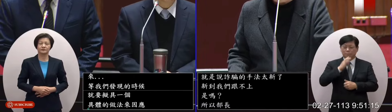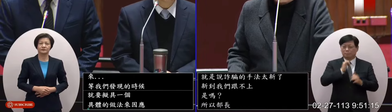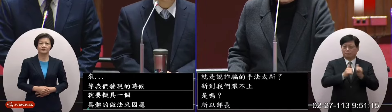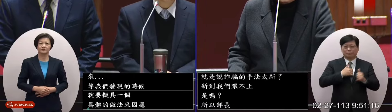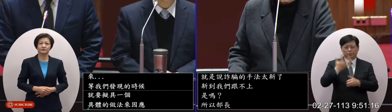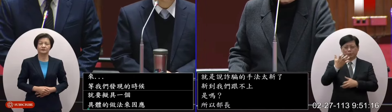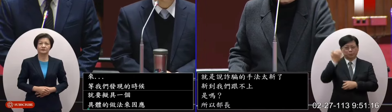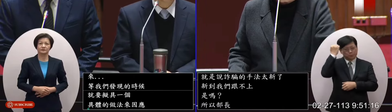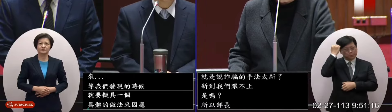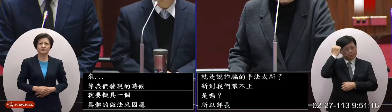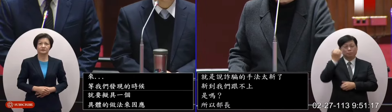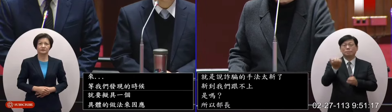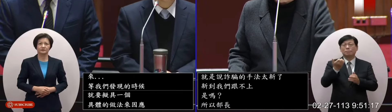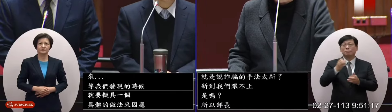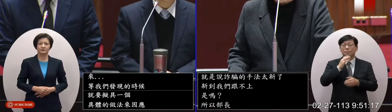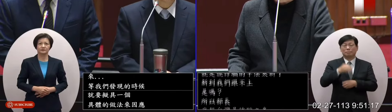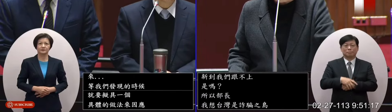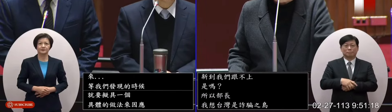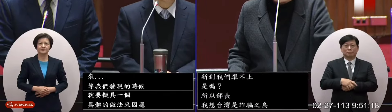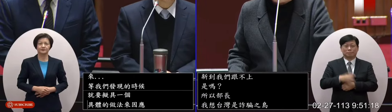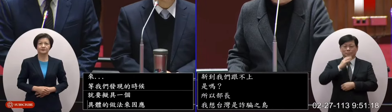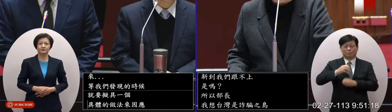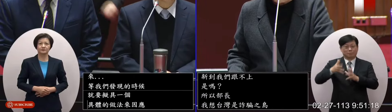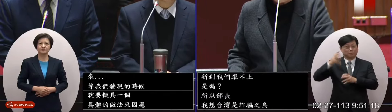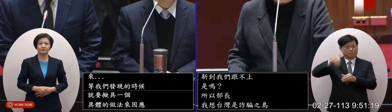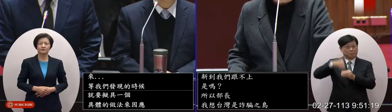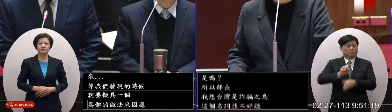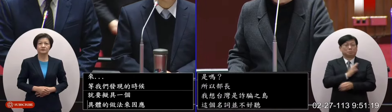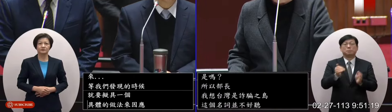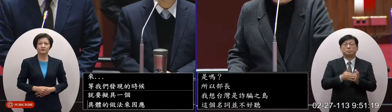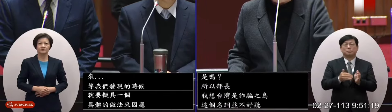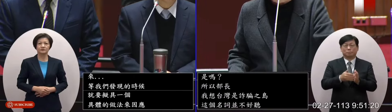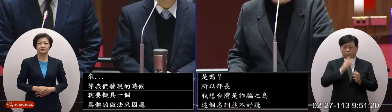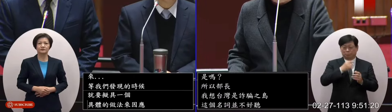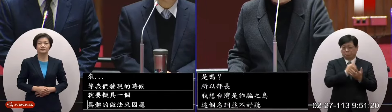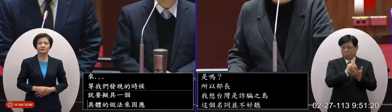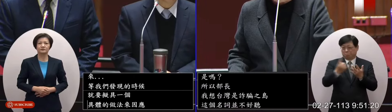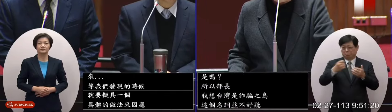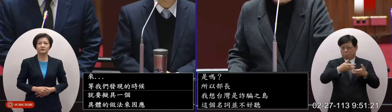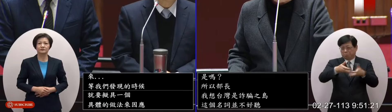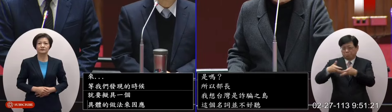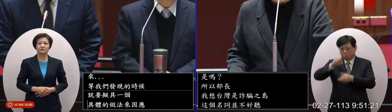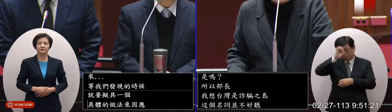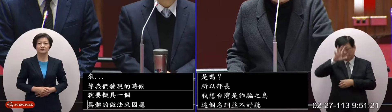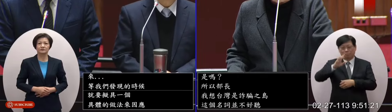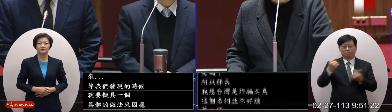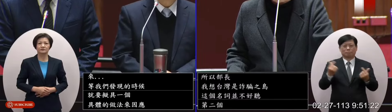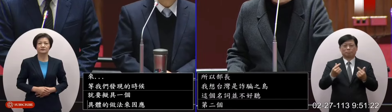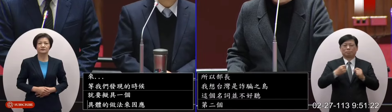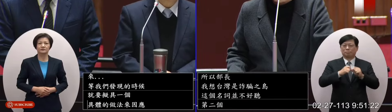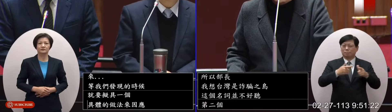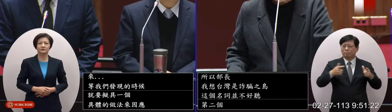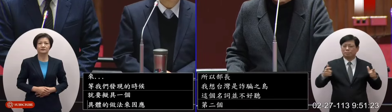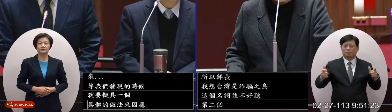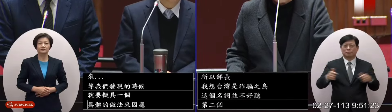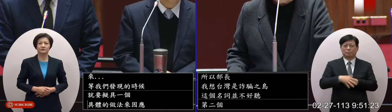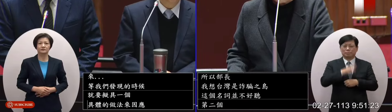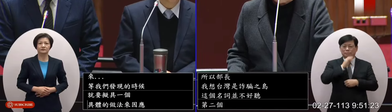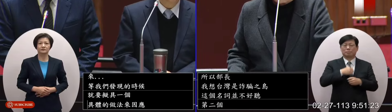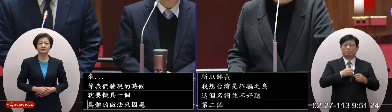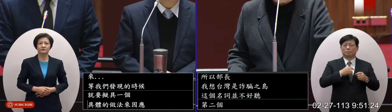的痛点，尤其是刚刚过去的总统大选，其实每一个阵营，包括更多的相关的